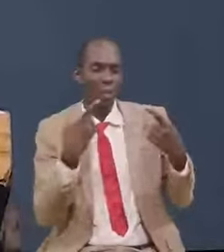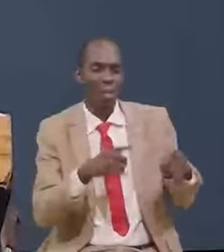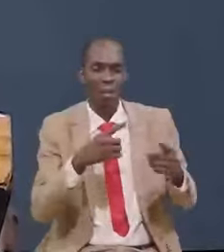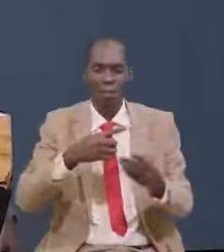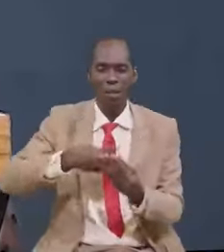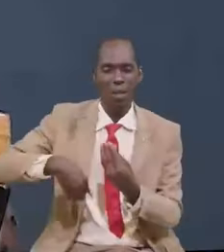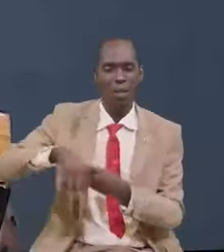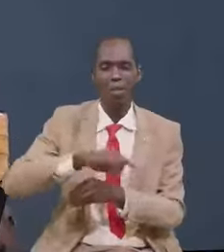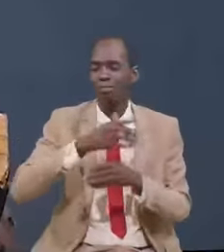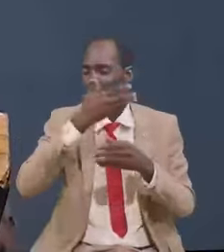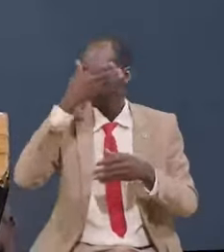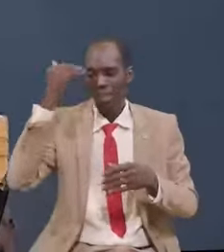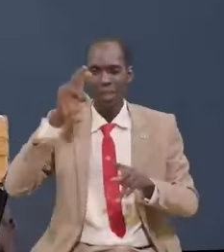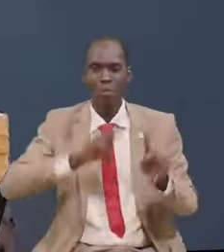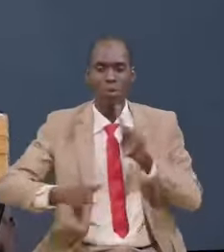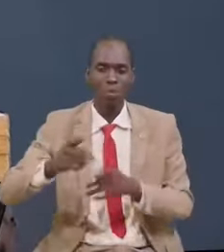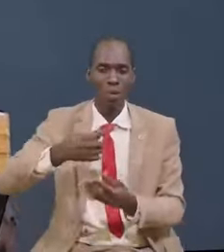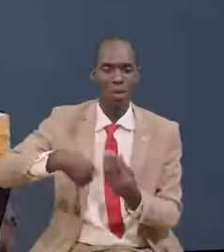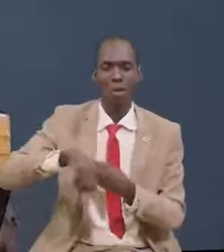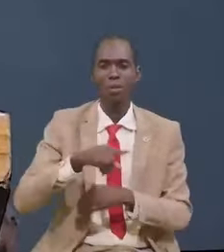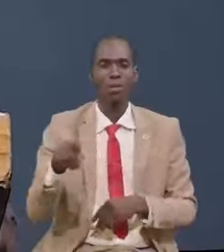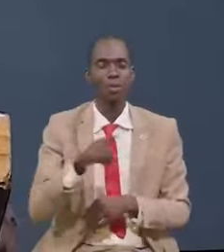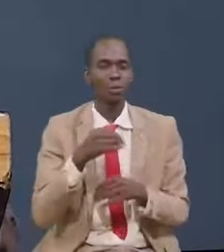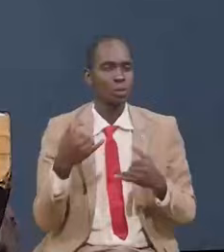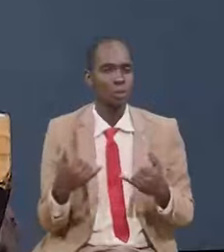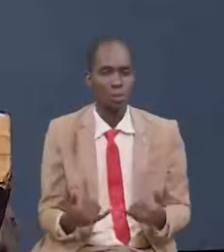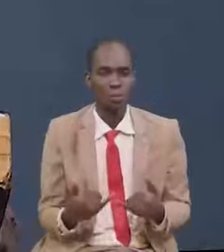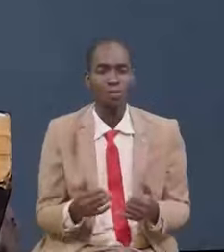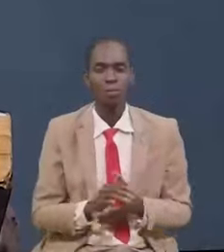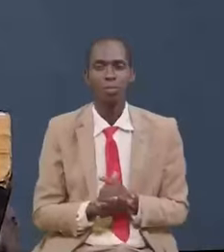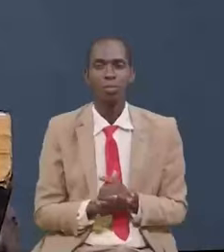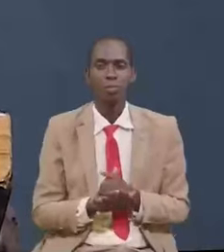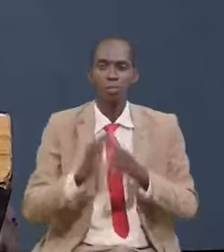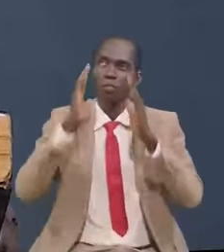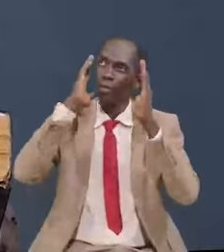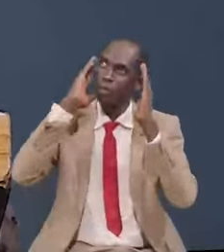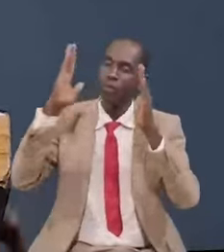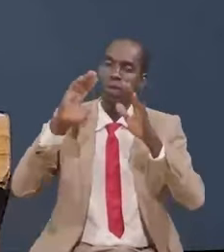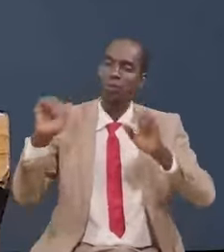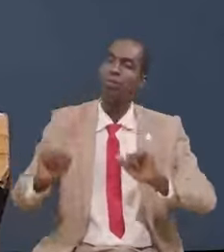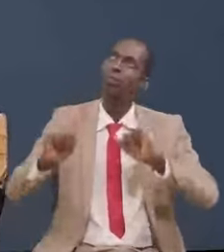Tu oublies toute chose autour de toi et même toute personne autour de toi. Donne-toi au Seigneur.